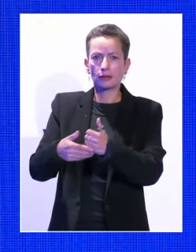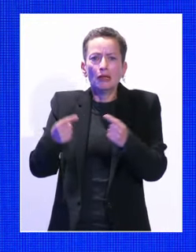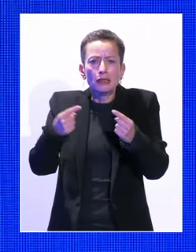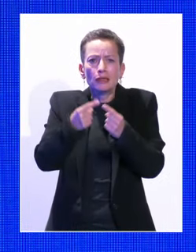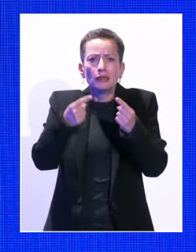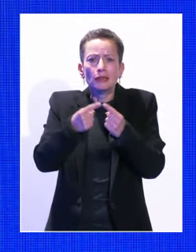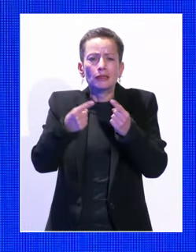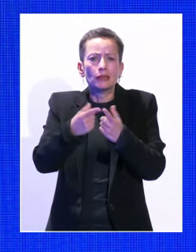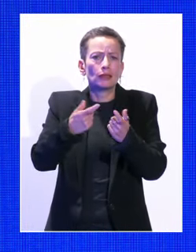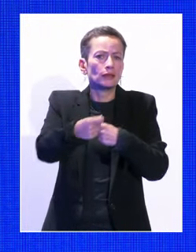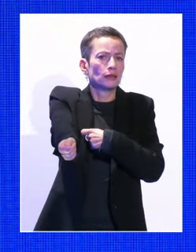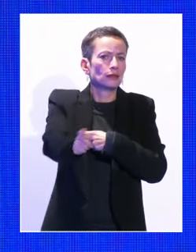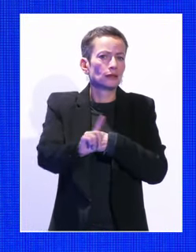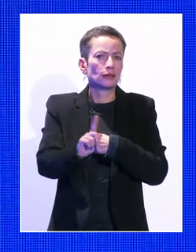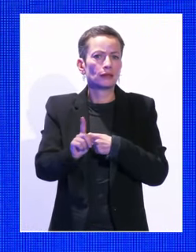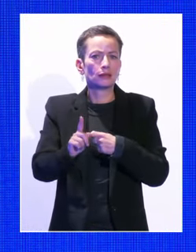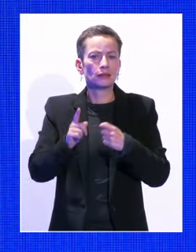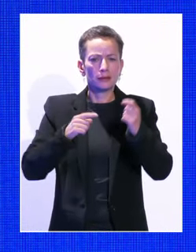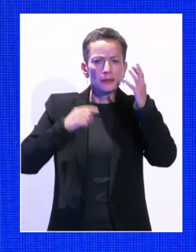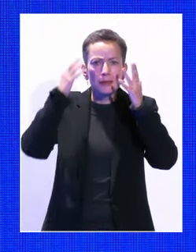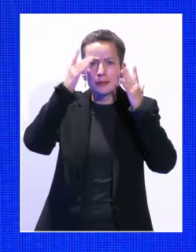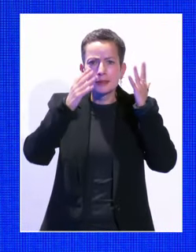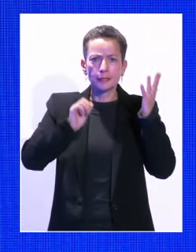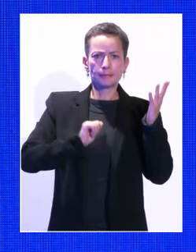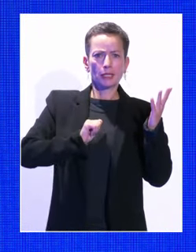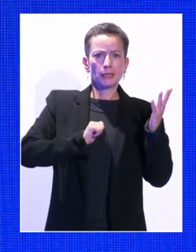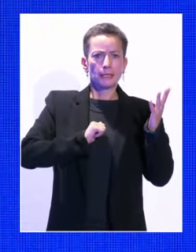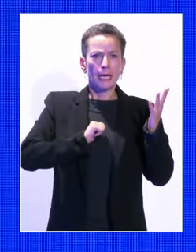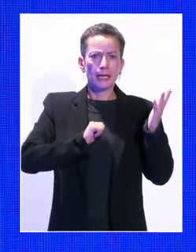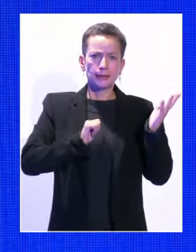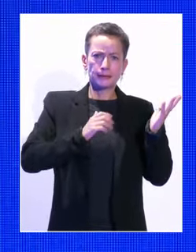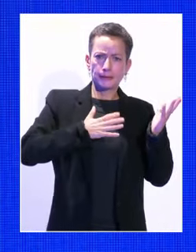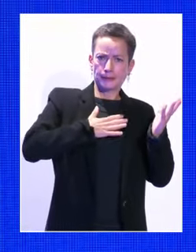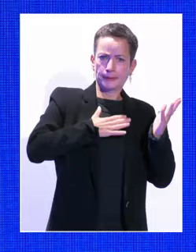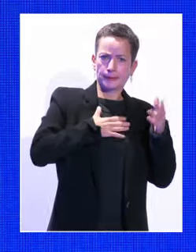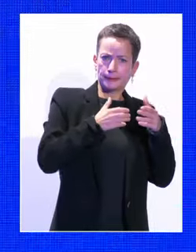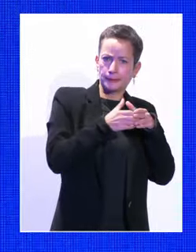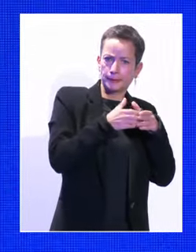querelles et des préoccupations d'intérêt personnel ou partisan.